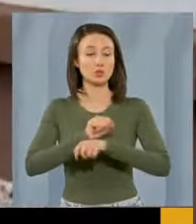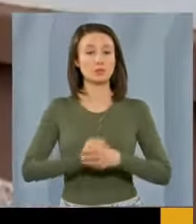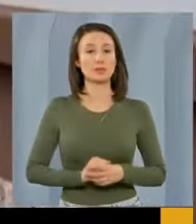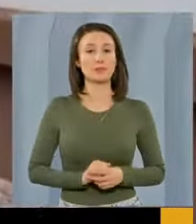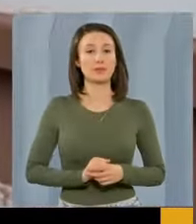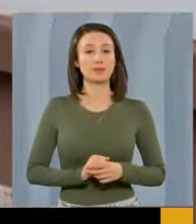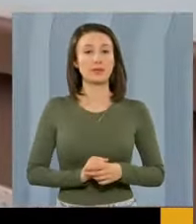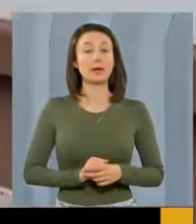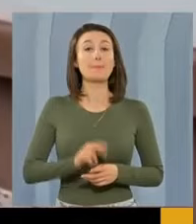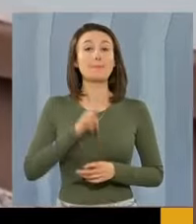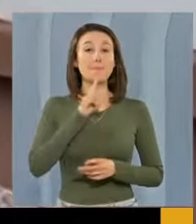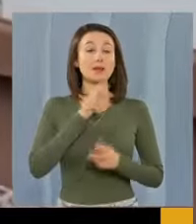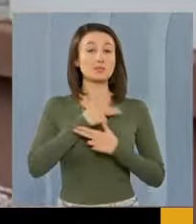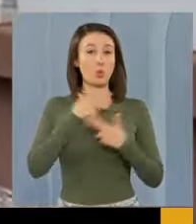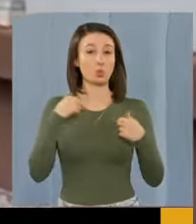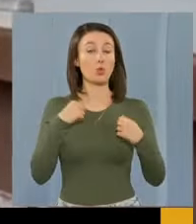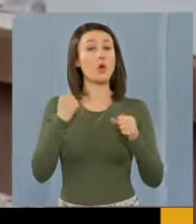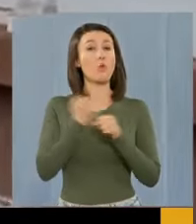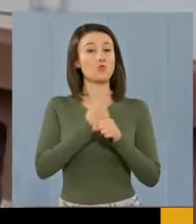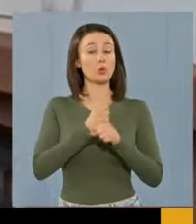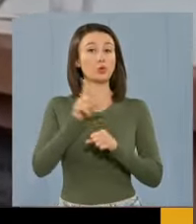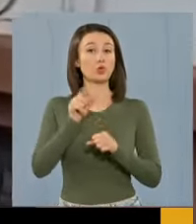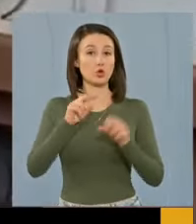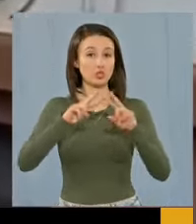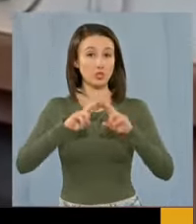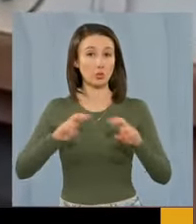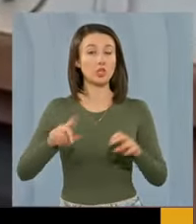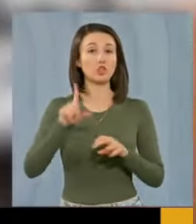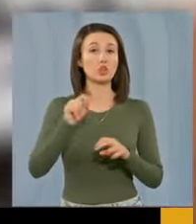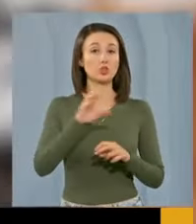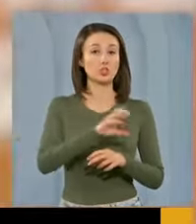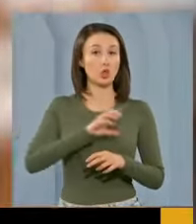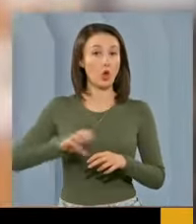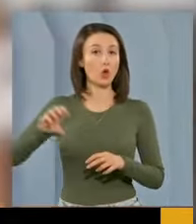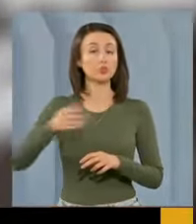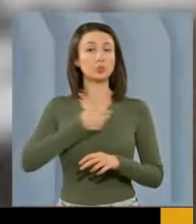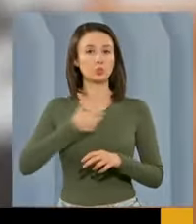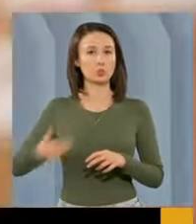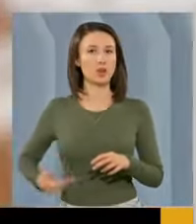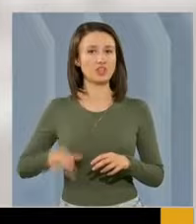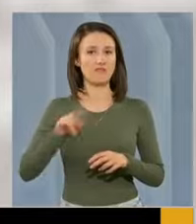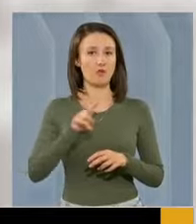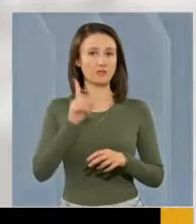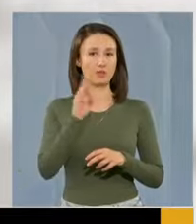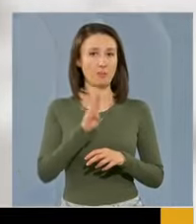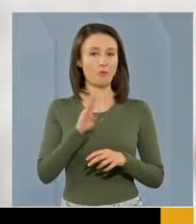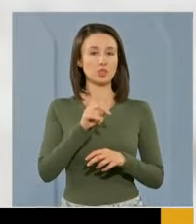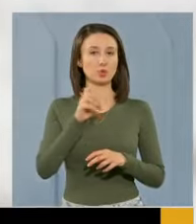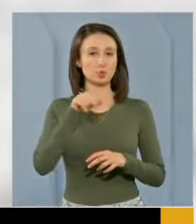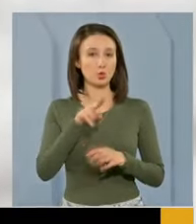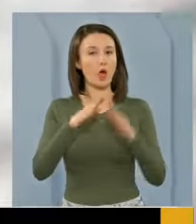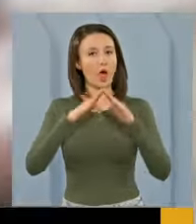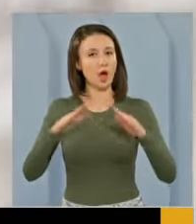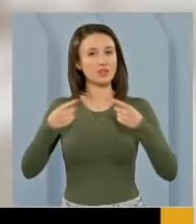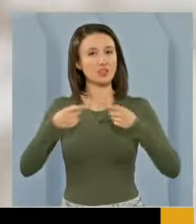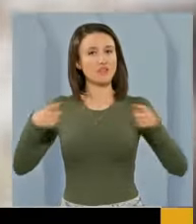Tot marți, procurorii DNA au efectuat 20 de percheziții în 20 de locații din București, Ilfov, Dâmbovița, Giurgiu, domicilii,